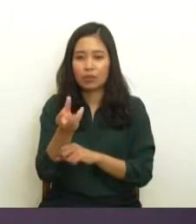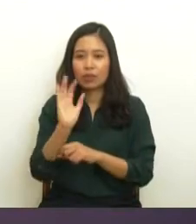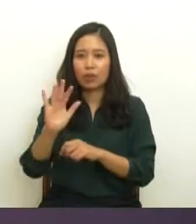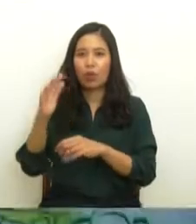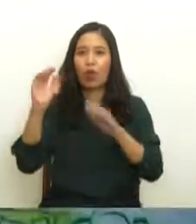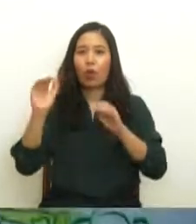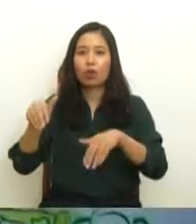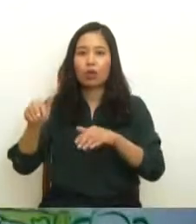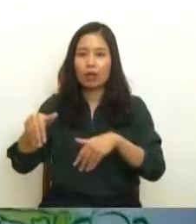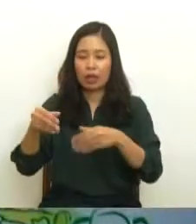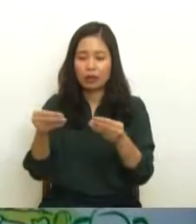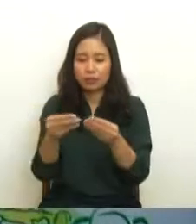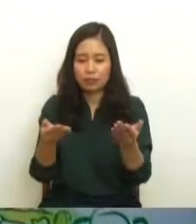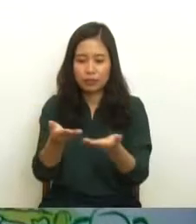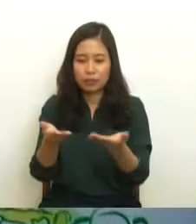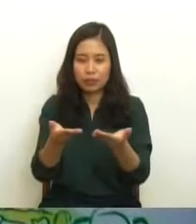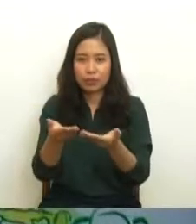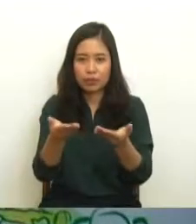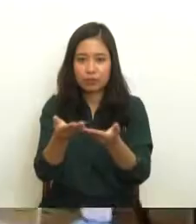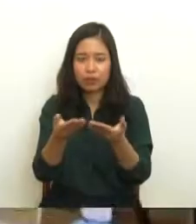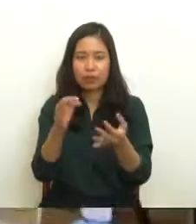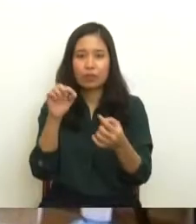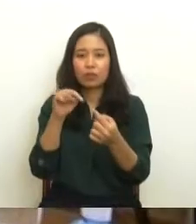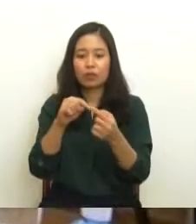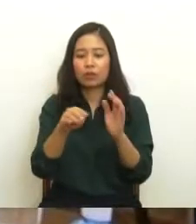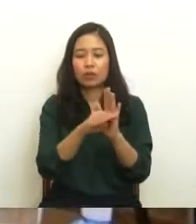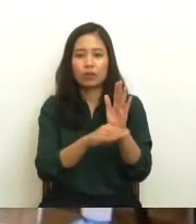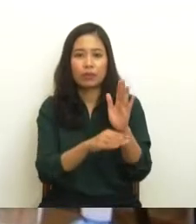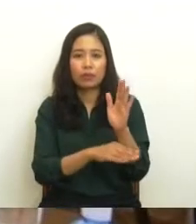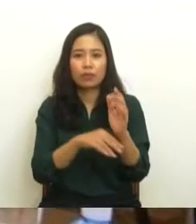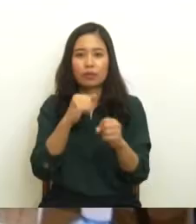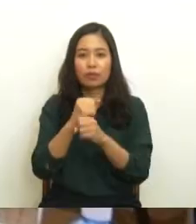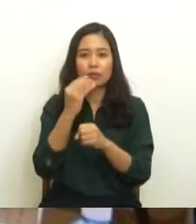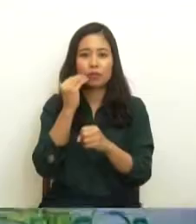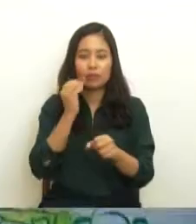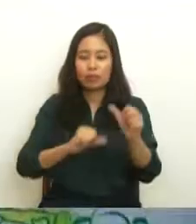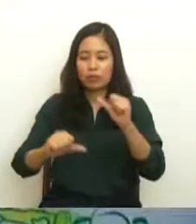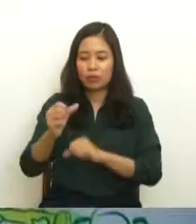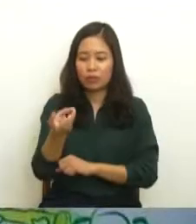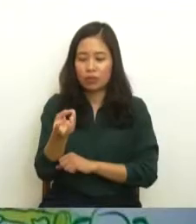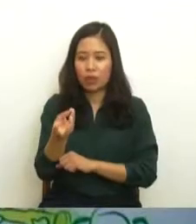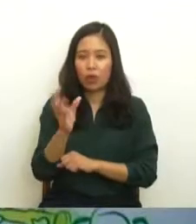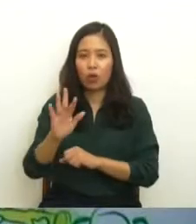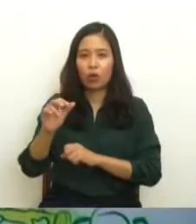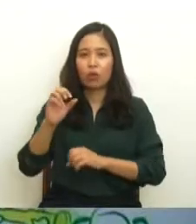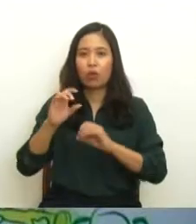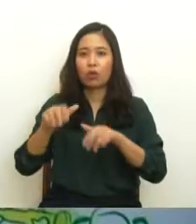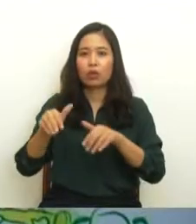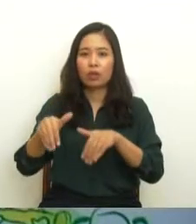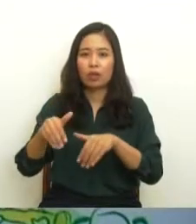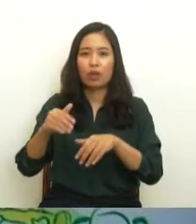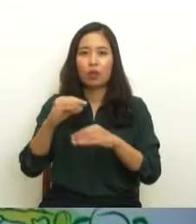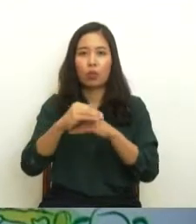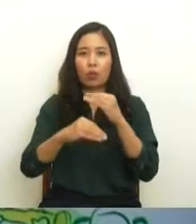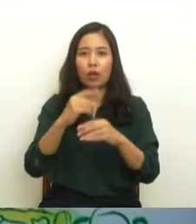เข้ามาแกเปลี่ยน เกี่วกับการนำเนนงานโครงการบ้านนัวธยศาตน้ที่ประเทศ Australiaรวมไปถึงยกตัวอย่างโครง